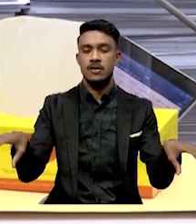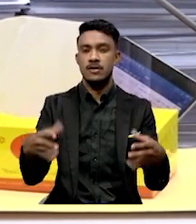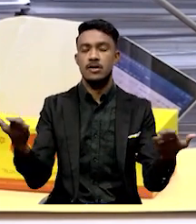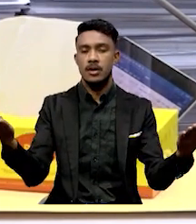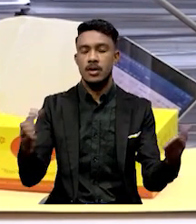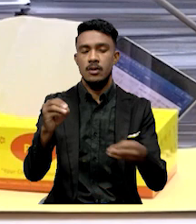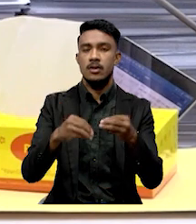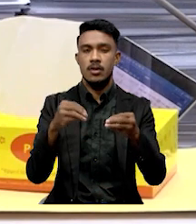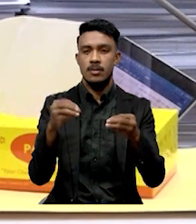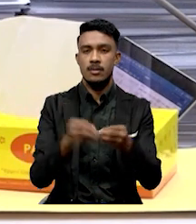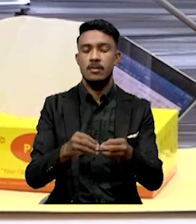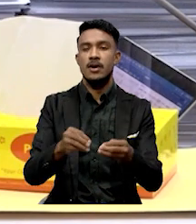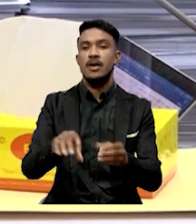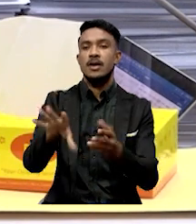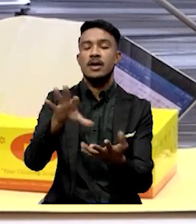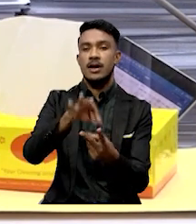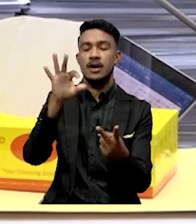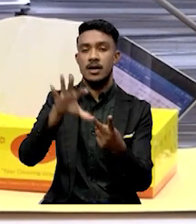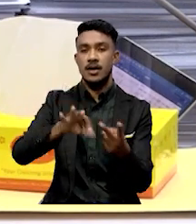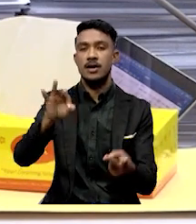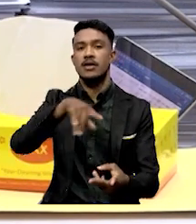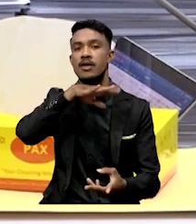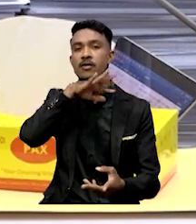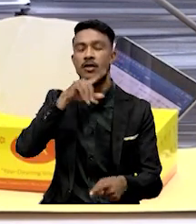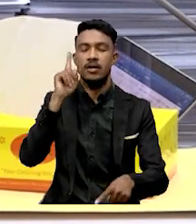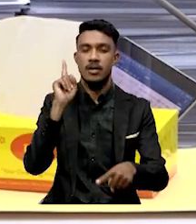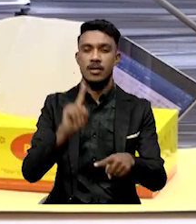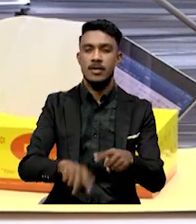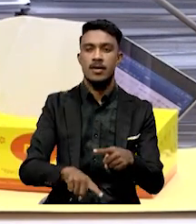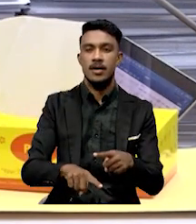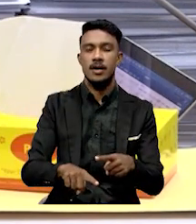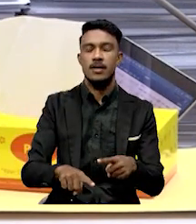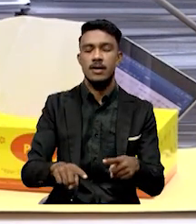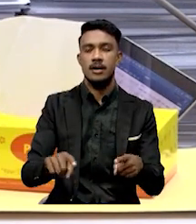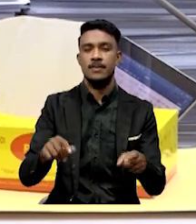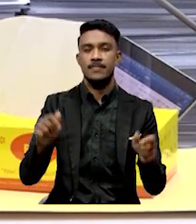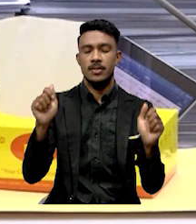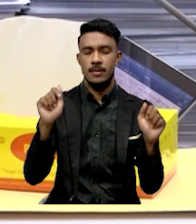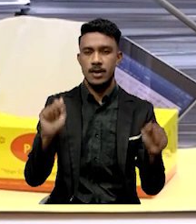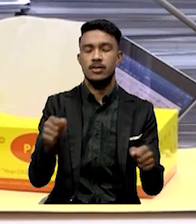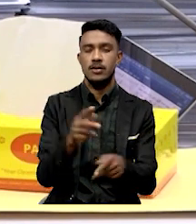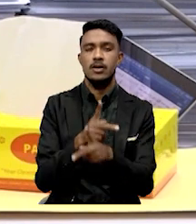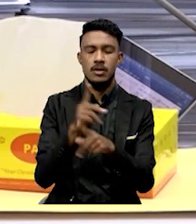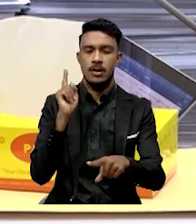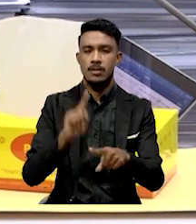ba itare kata, laia uniforme ida para atu bele, siratau para antisipa la bele kona